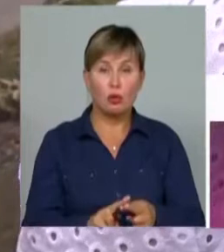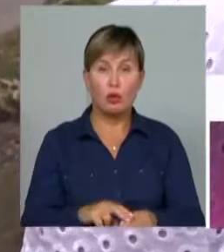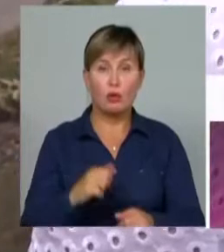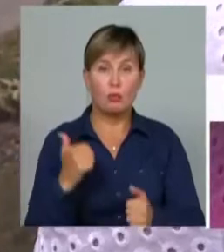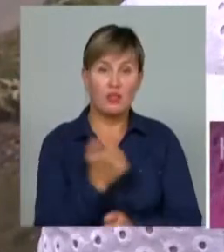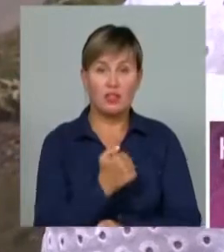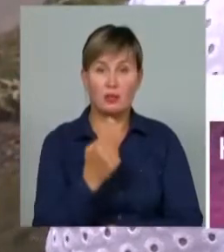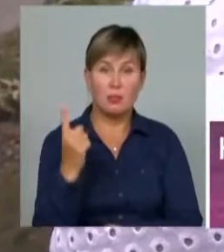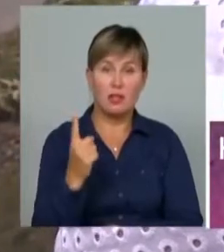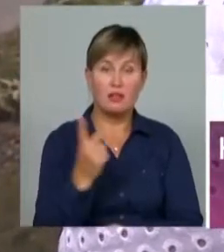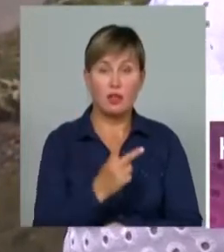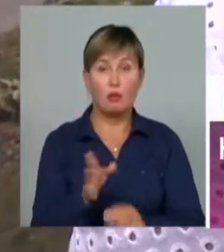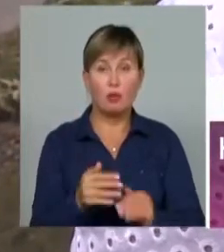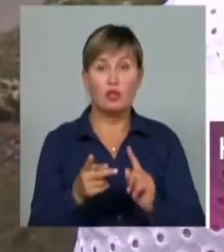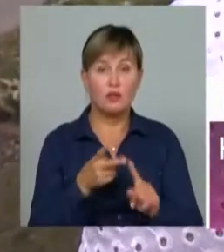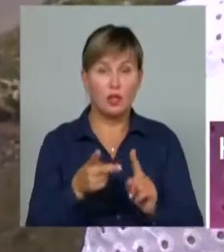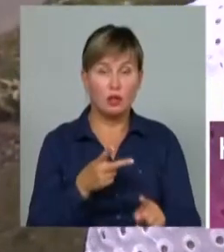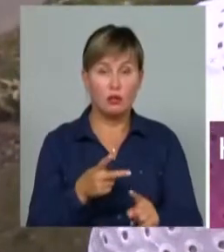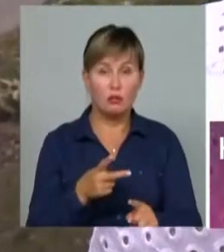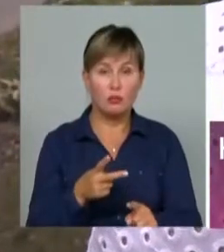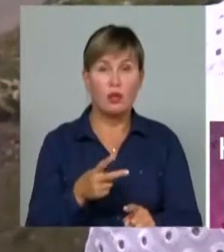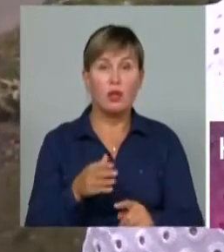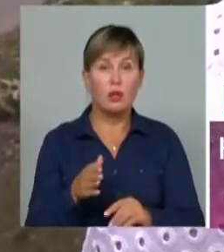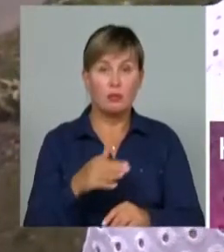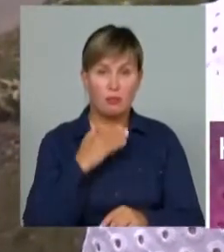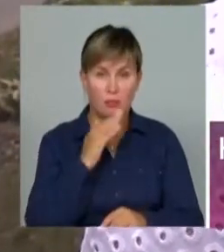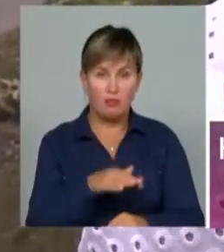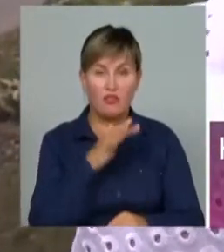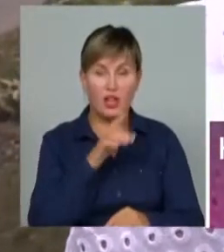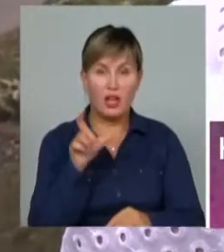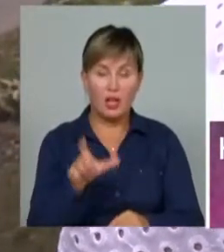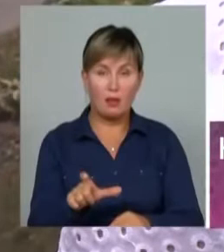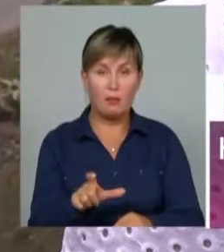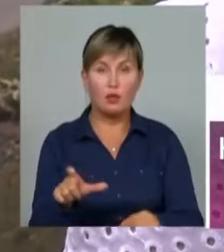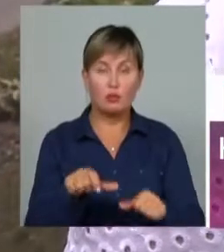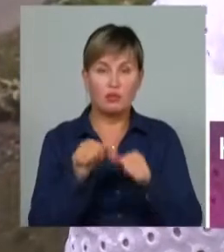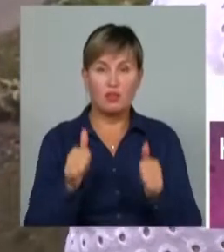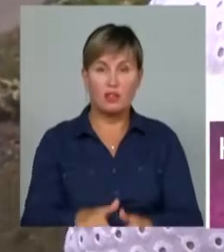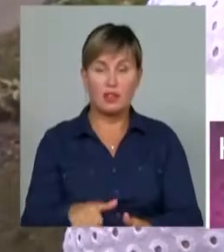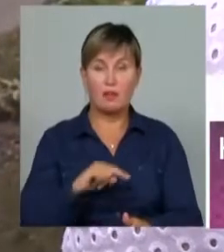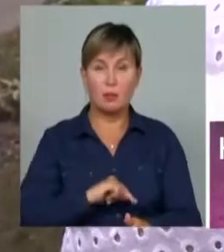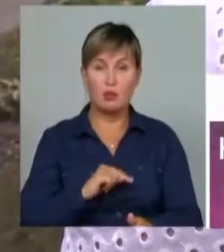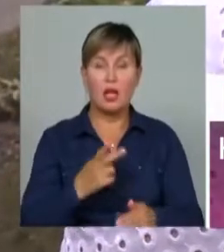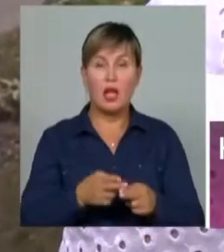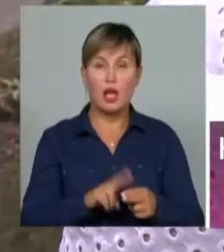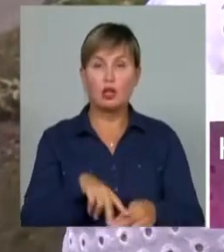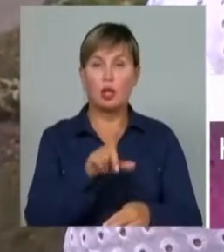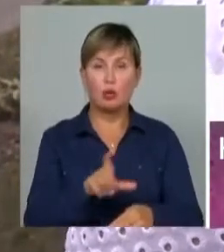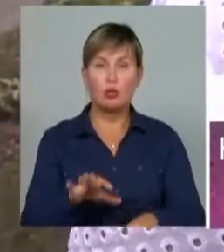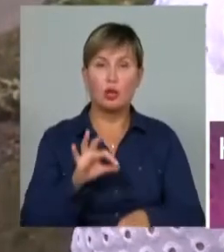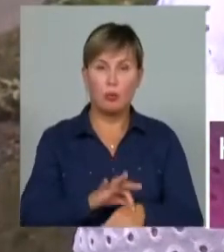дозами, и после второй дозы прошло достаточно времени, чтобы сформировался иммунитет, вот эти люди